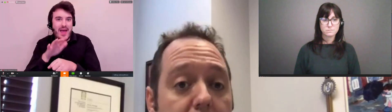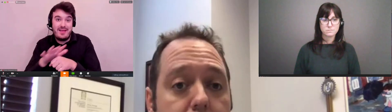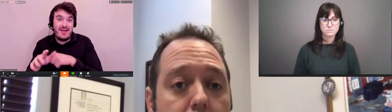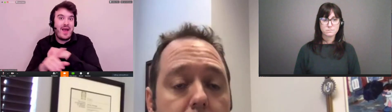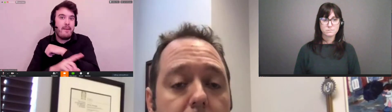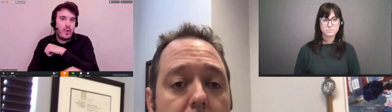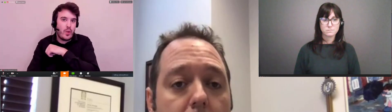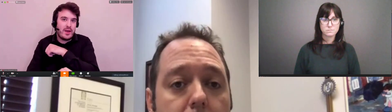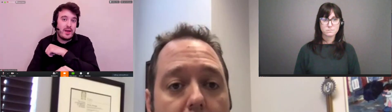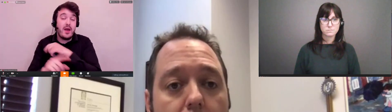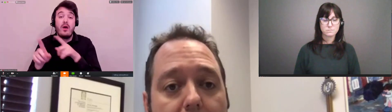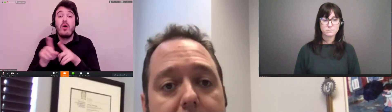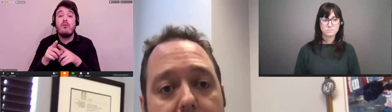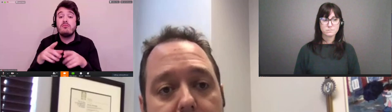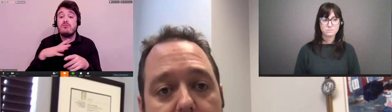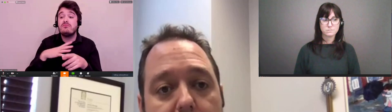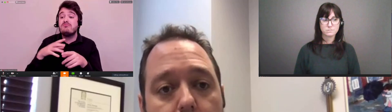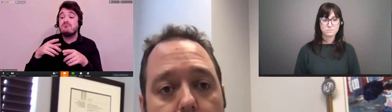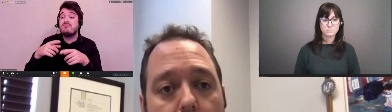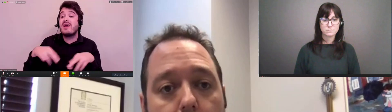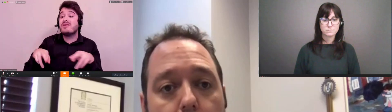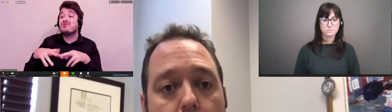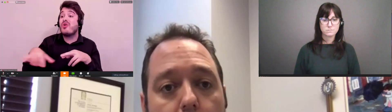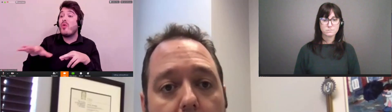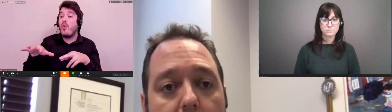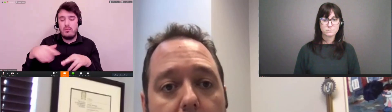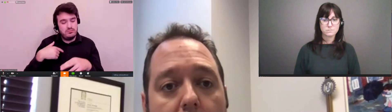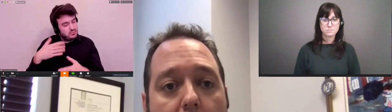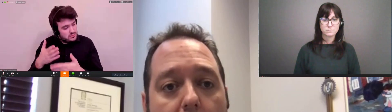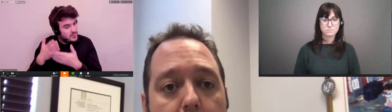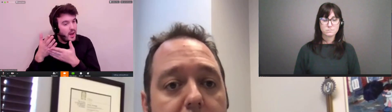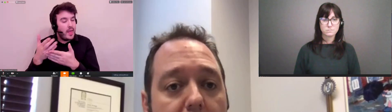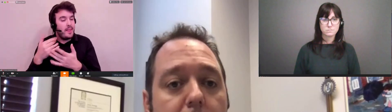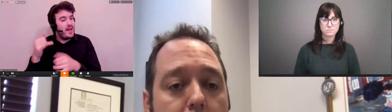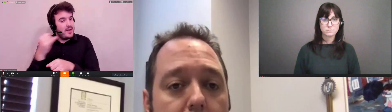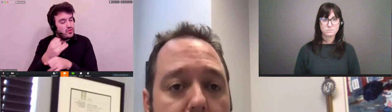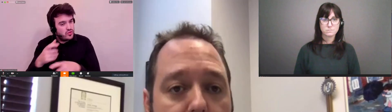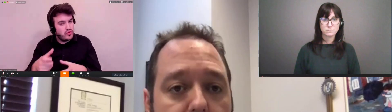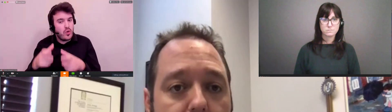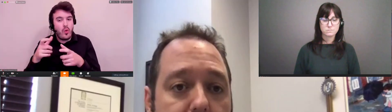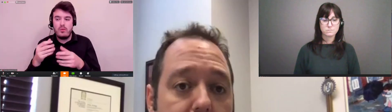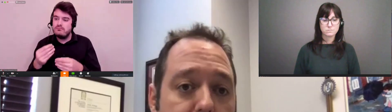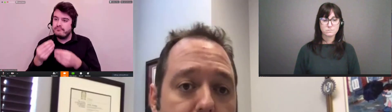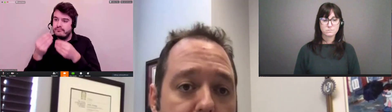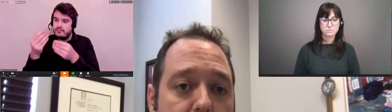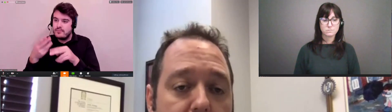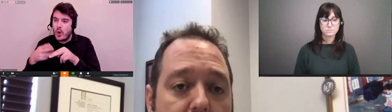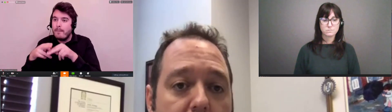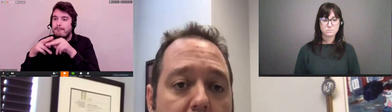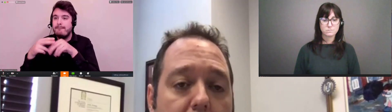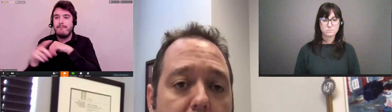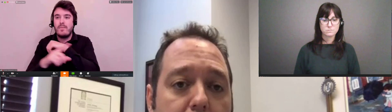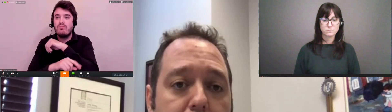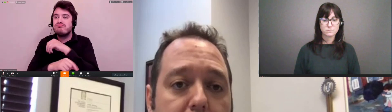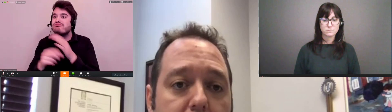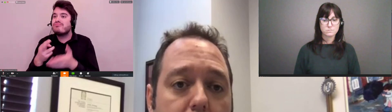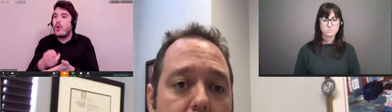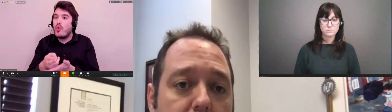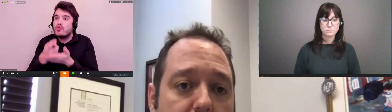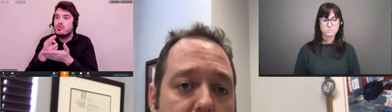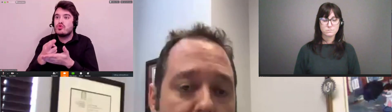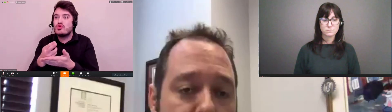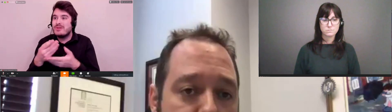une région, nous allons aider ces institutions pour augmenter le numéro de personnes qui sont disponibles.